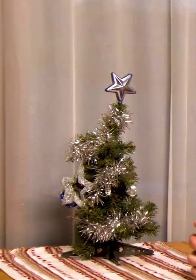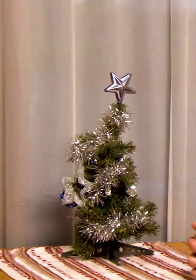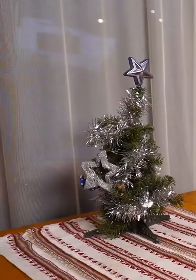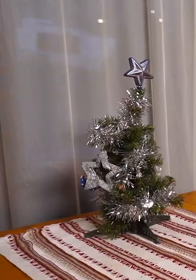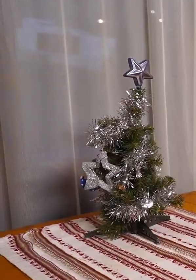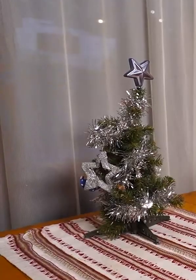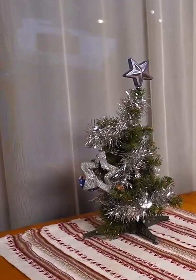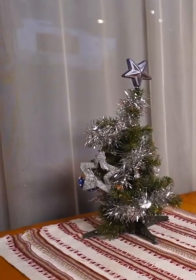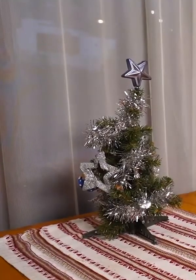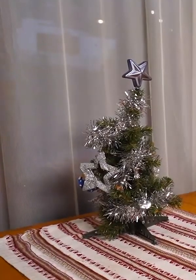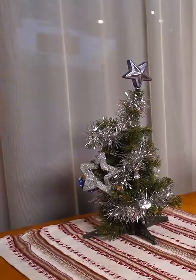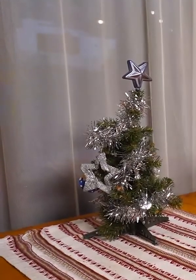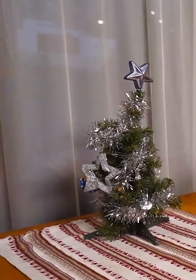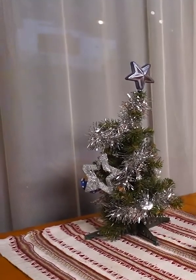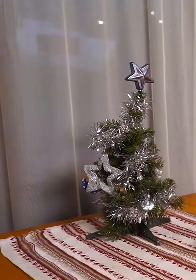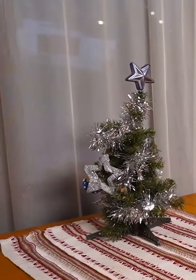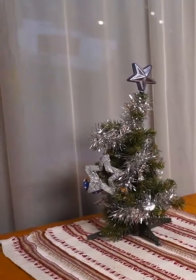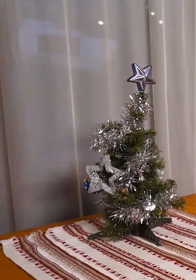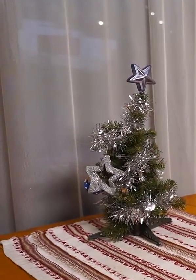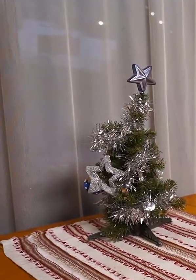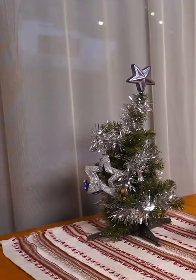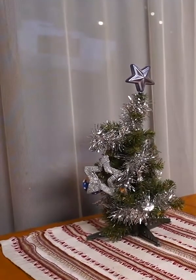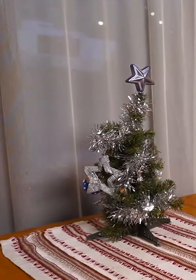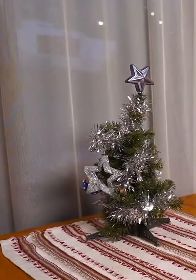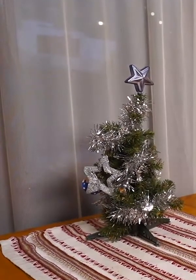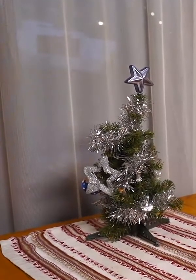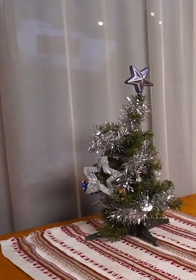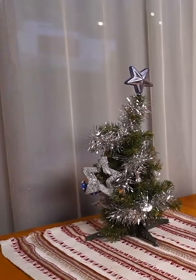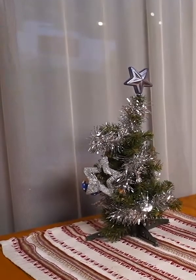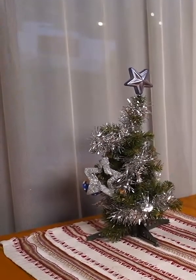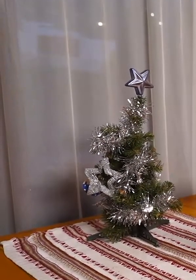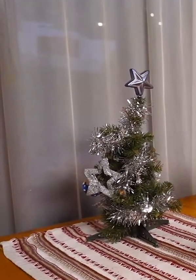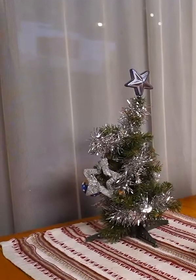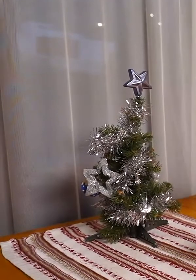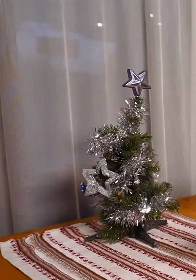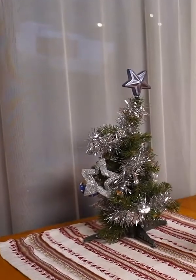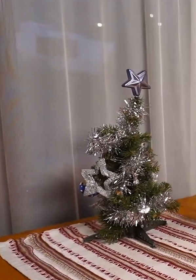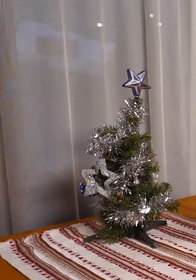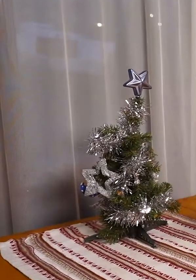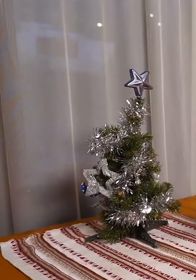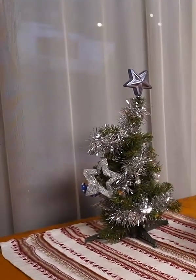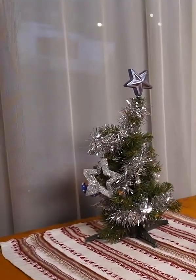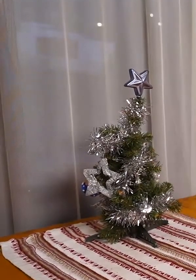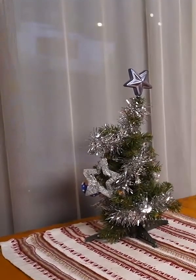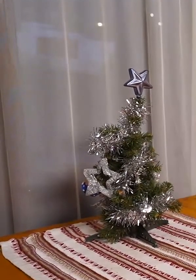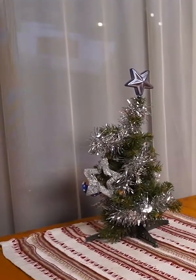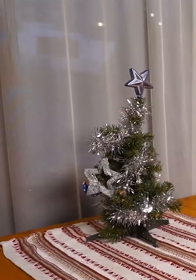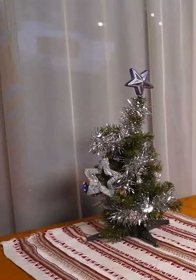бабусею. Думаю, зараз мені треба думати про спорт. Про близьких людей, які є